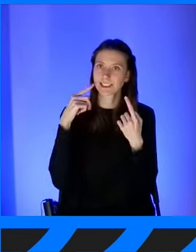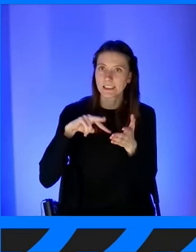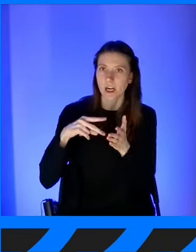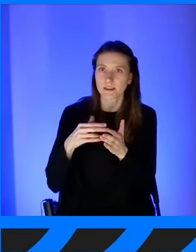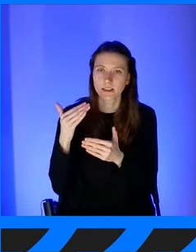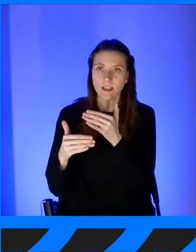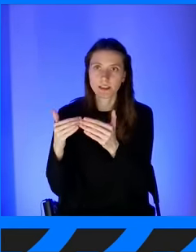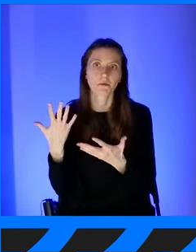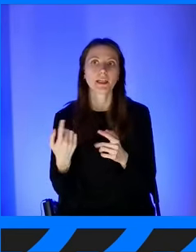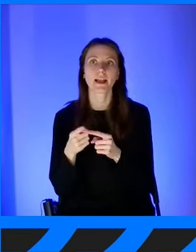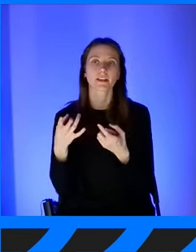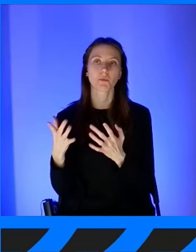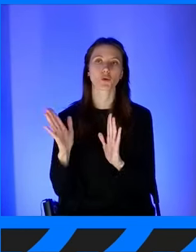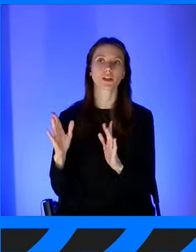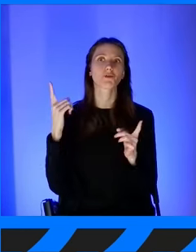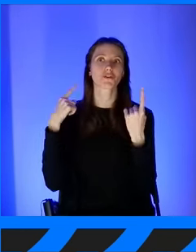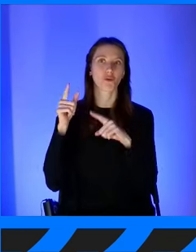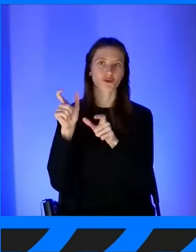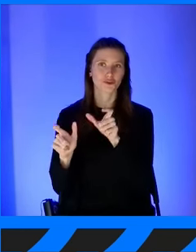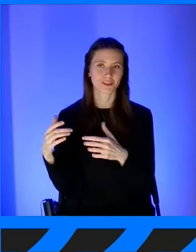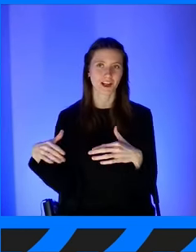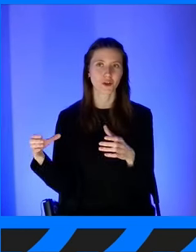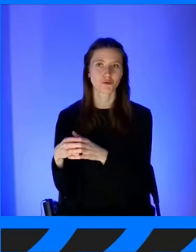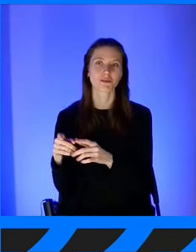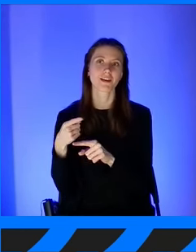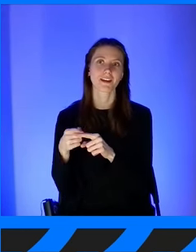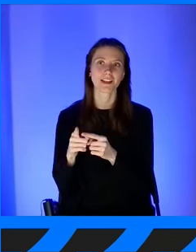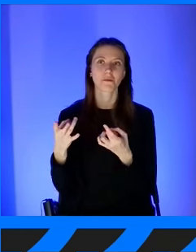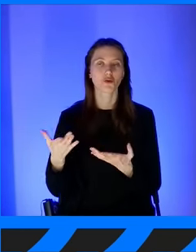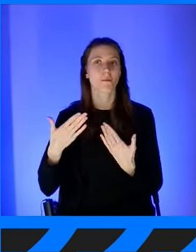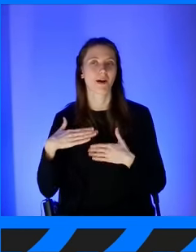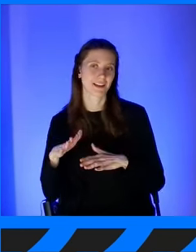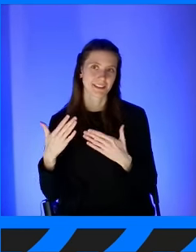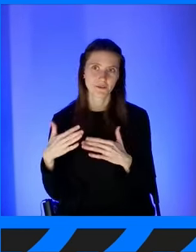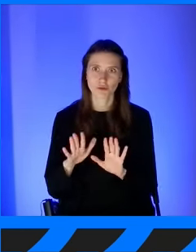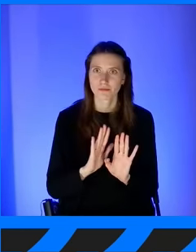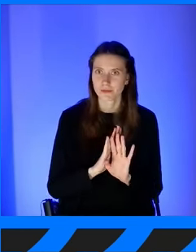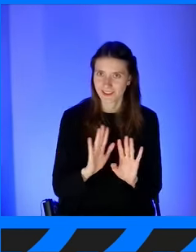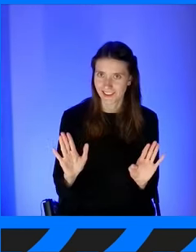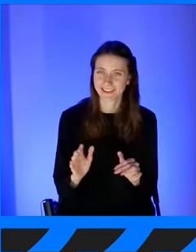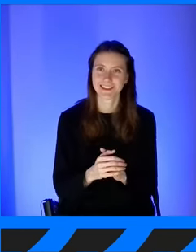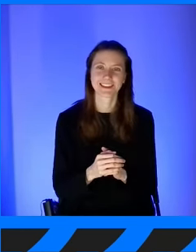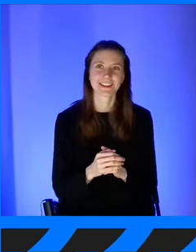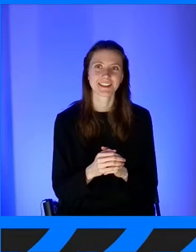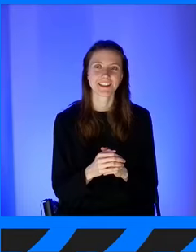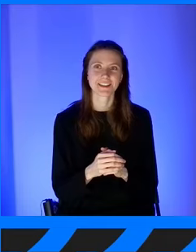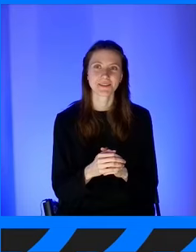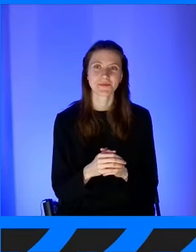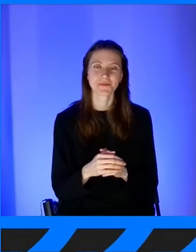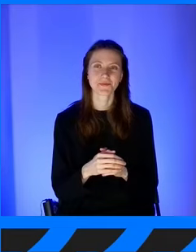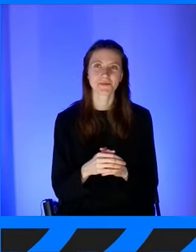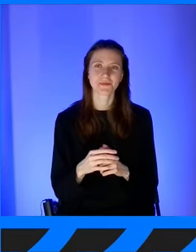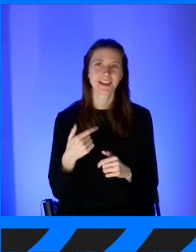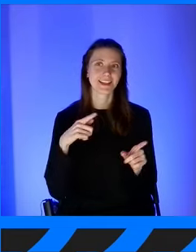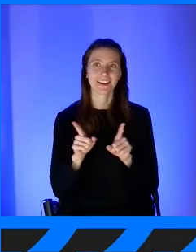единица мы считаем что это работает это нужно это полезно Ну и всё на этом не вот Несмотря на то что я так